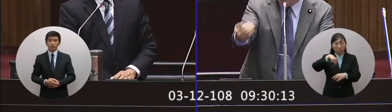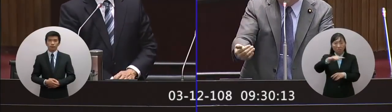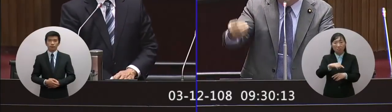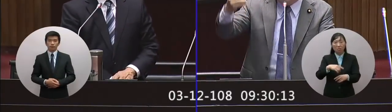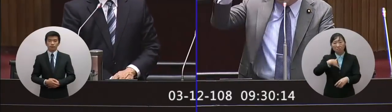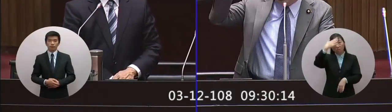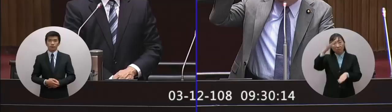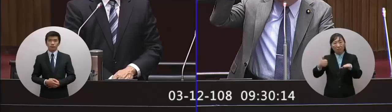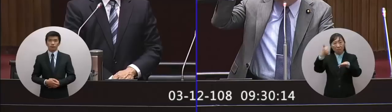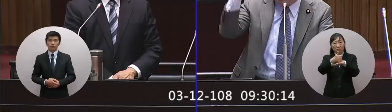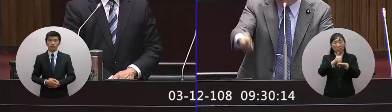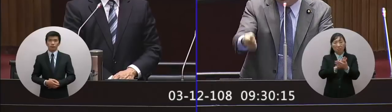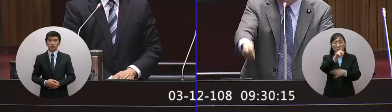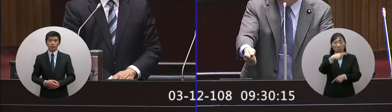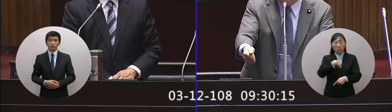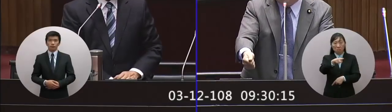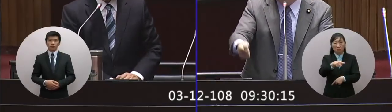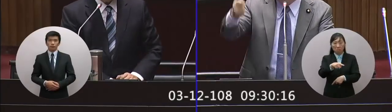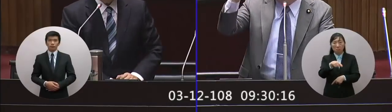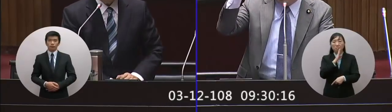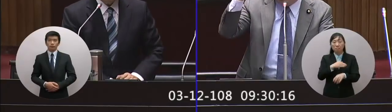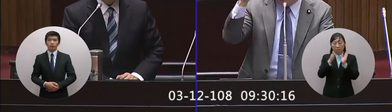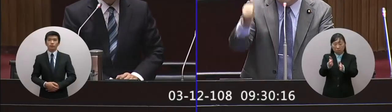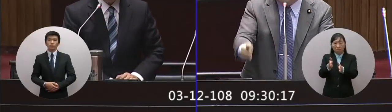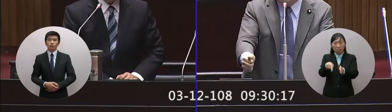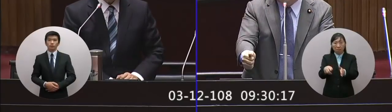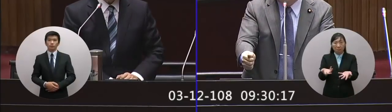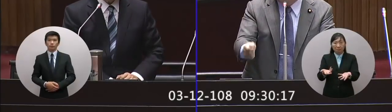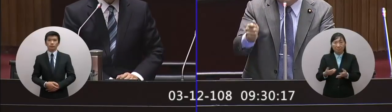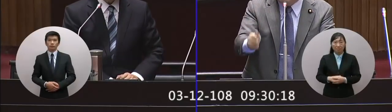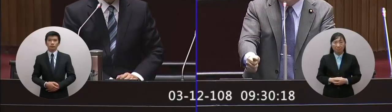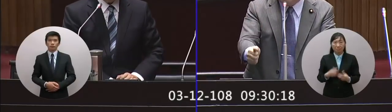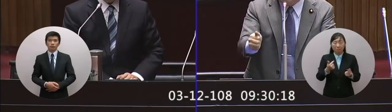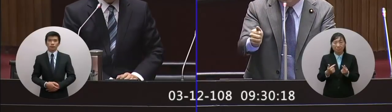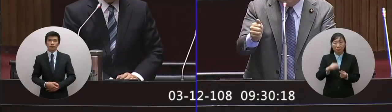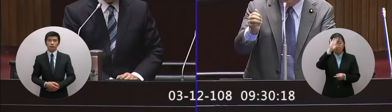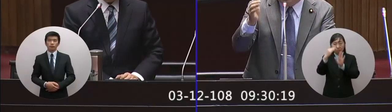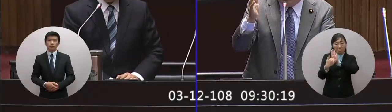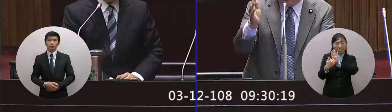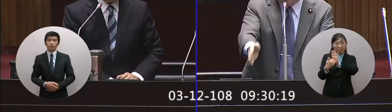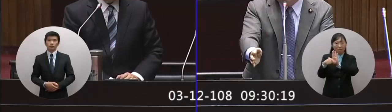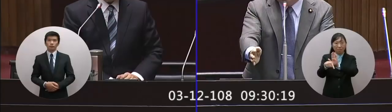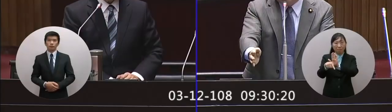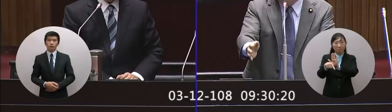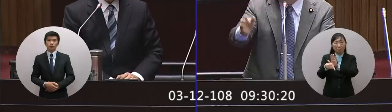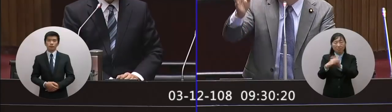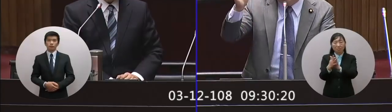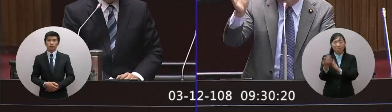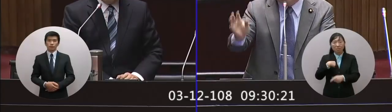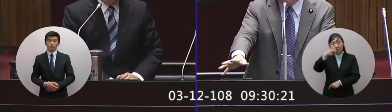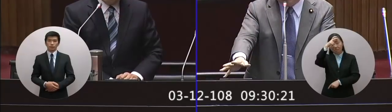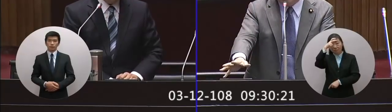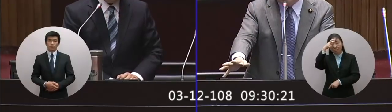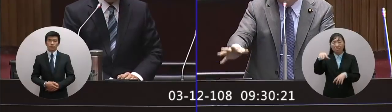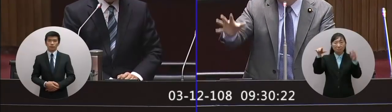好您上任之后坚决的把资源投资在这边，包括这个防疫的这个警用的犬，还